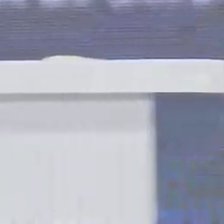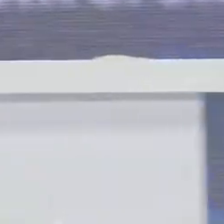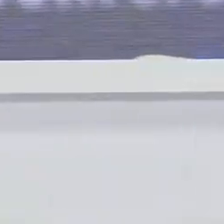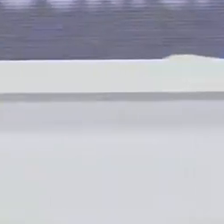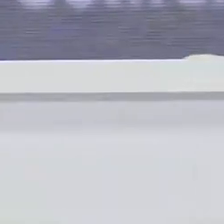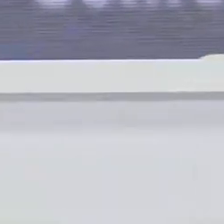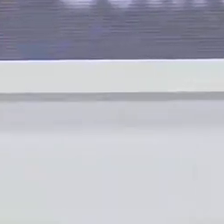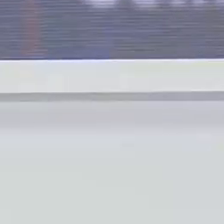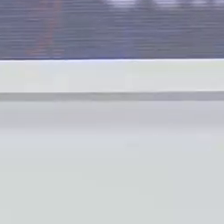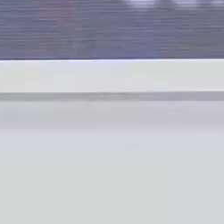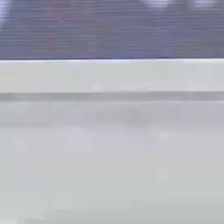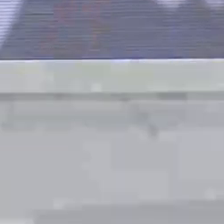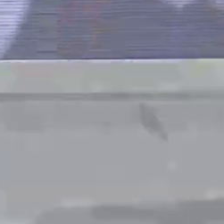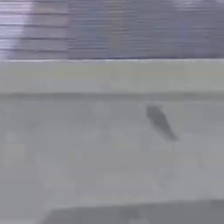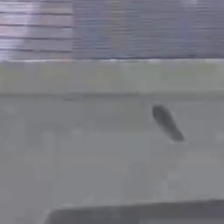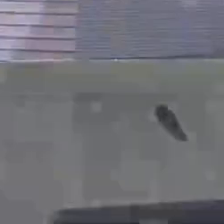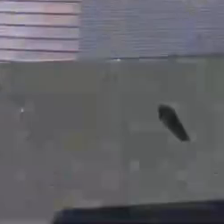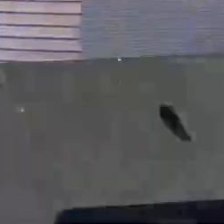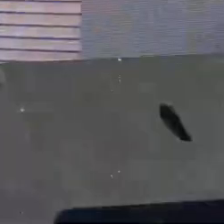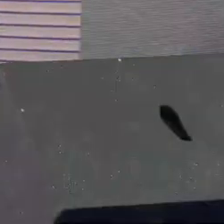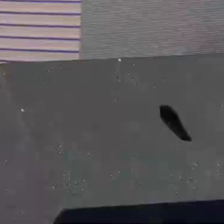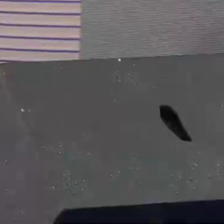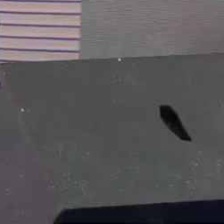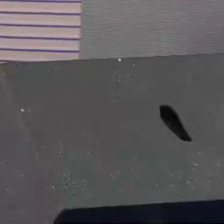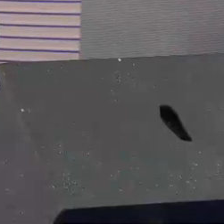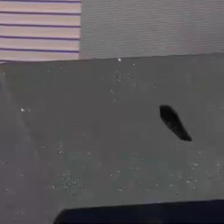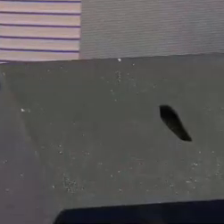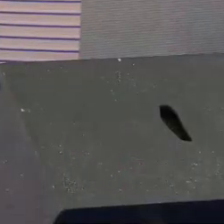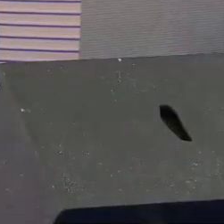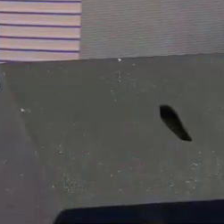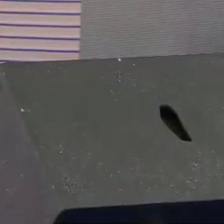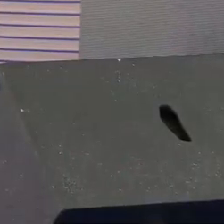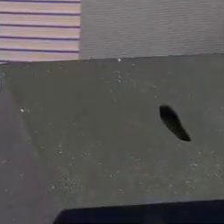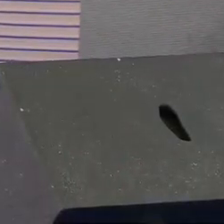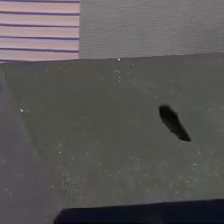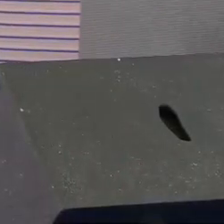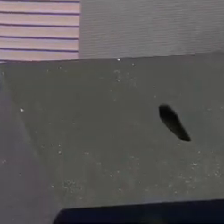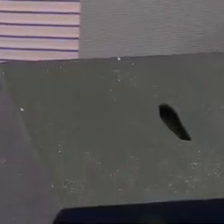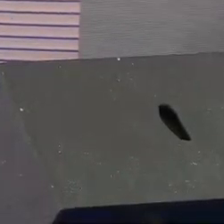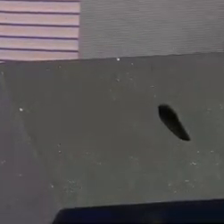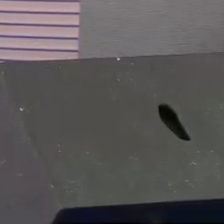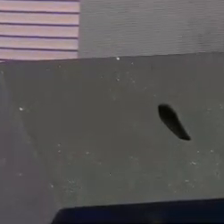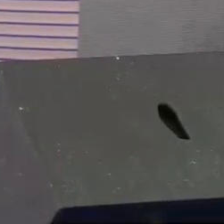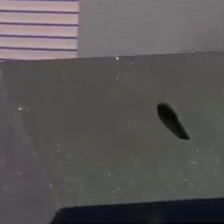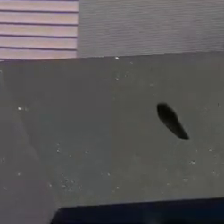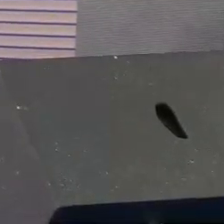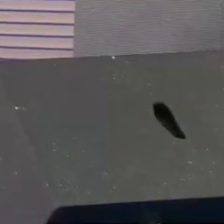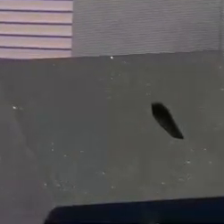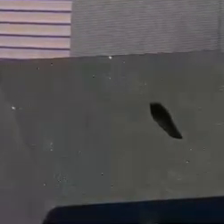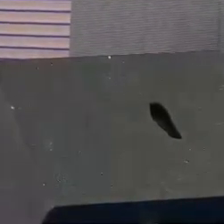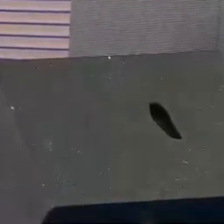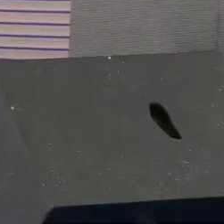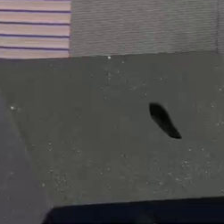effectivement, un insensé à 40 ans, un insensé à vie, et tu acceptes les paroles, les proclamations d'un homme, tu es en train donc de refuter